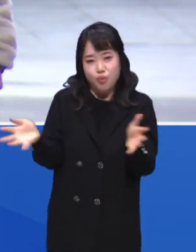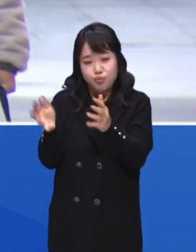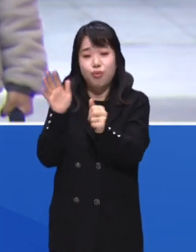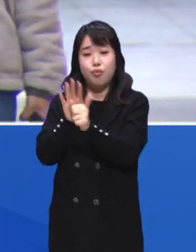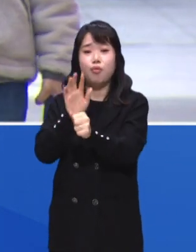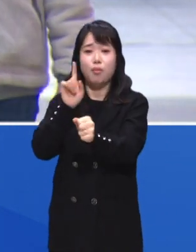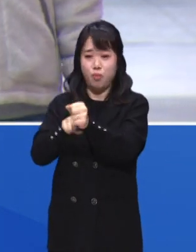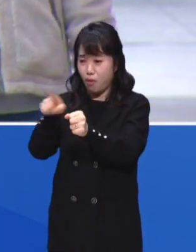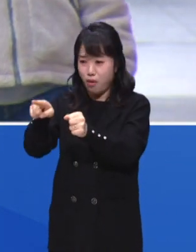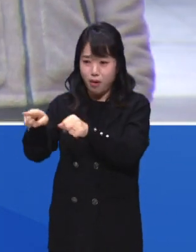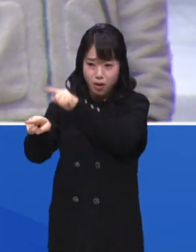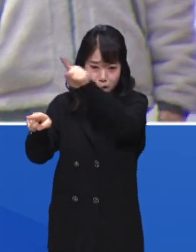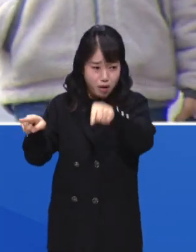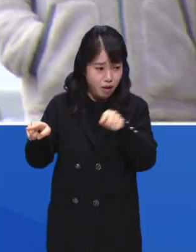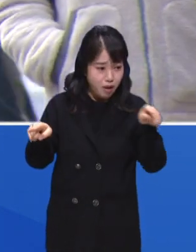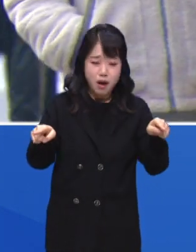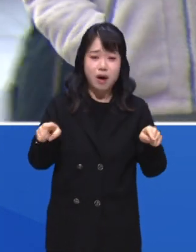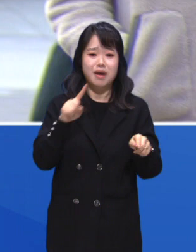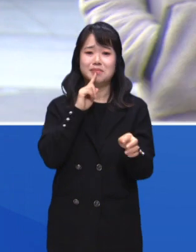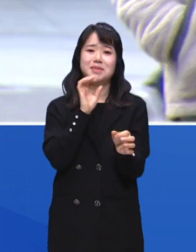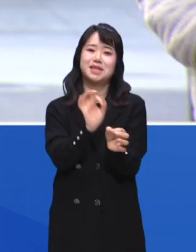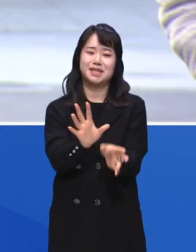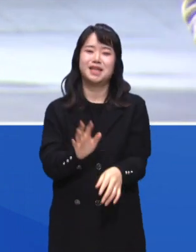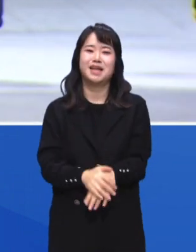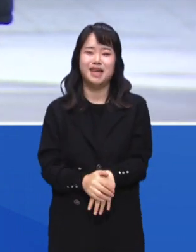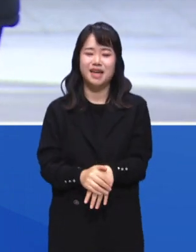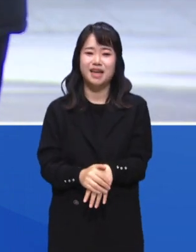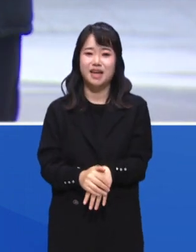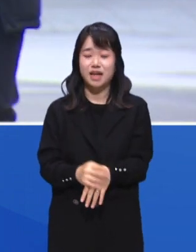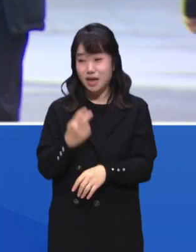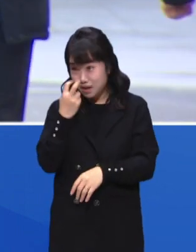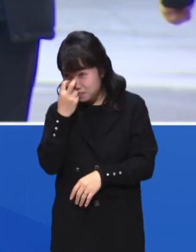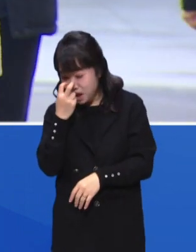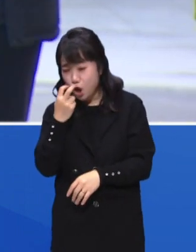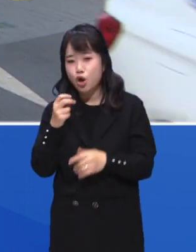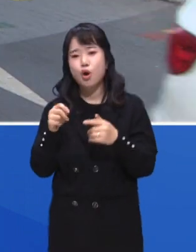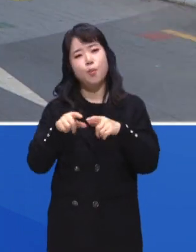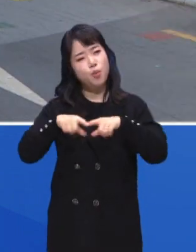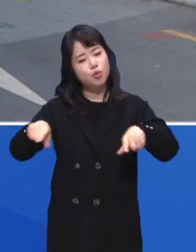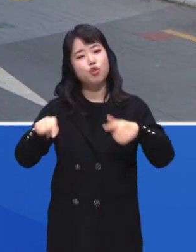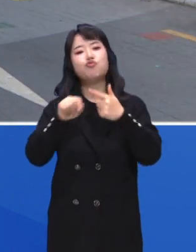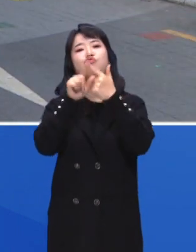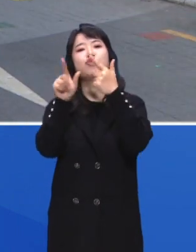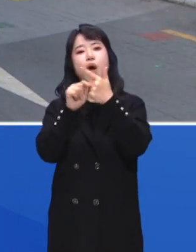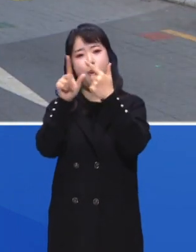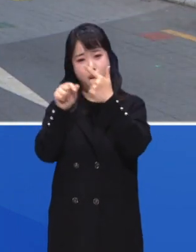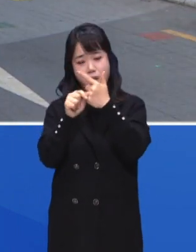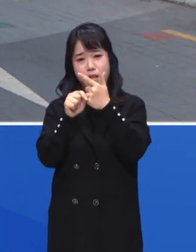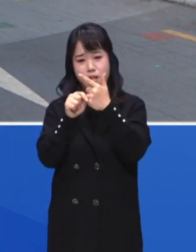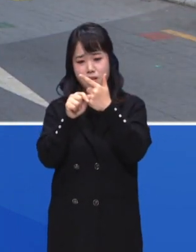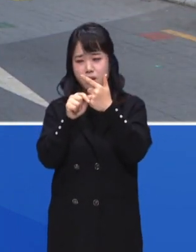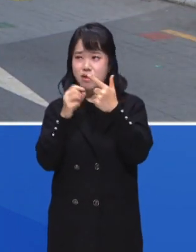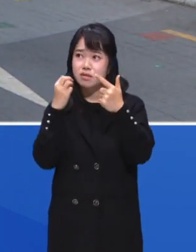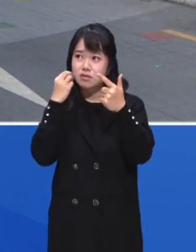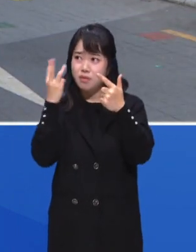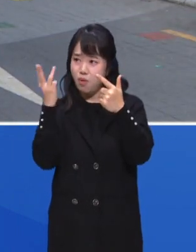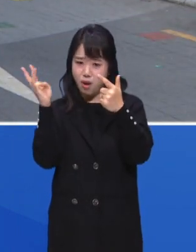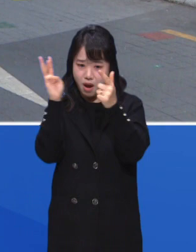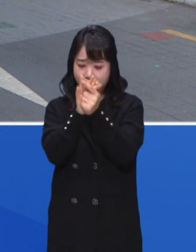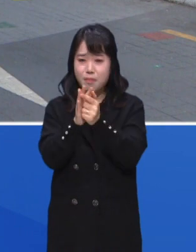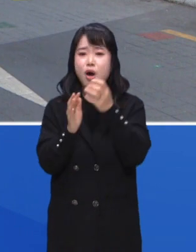하고요 검토 자체는 검토에 필요한 데이터 수집 자체는 6개월이라고 합니다 3개월이 더 붙어 있는